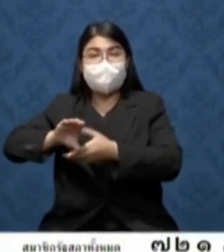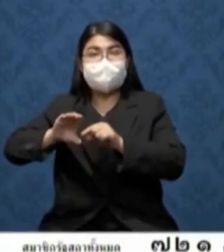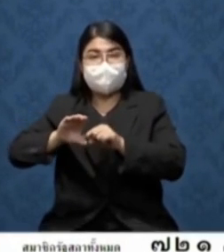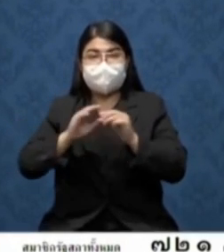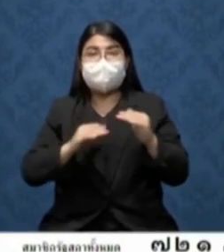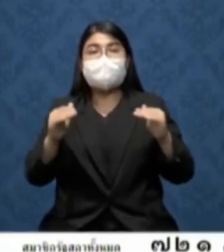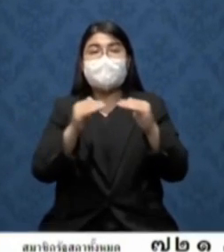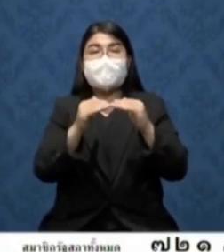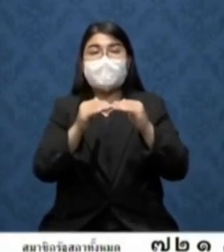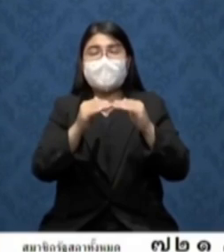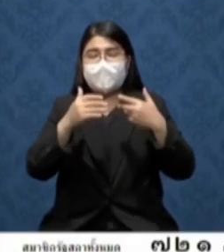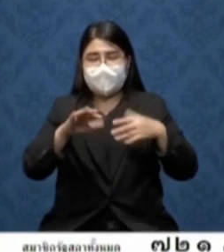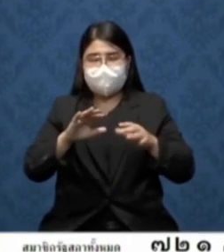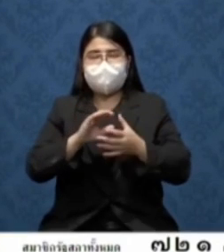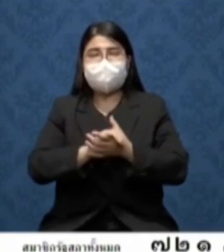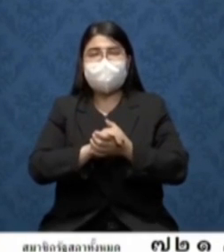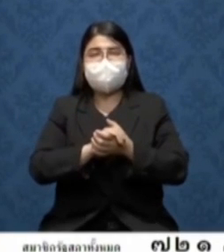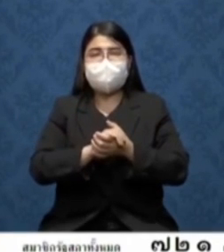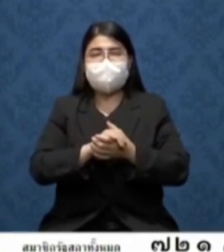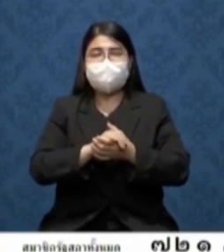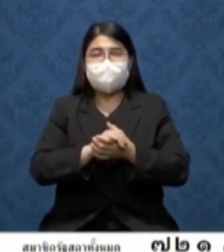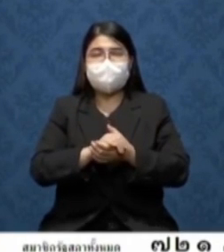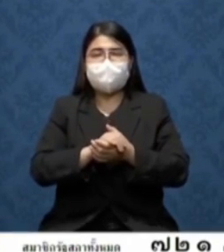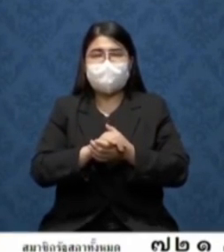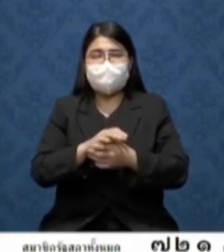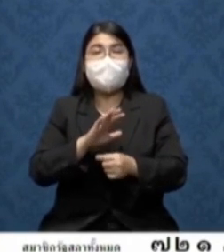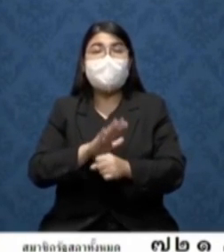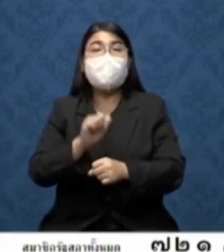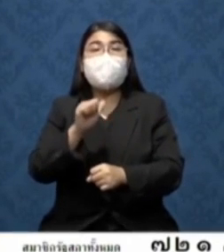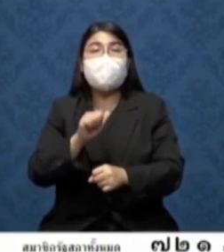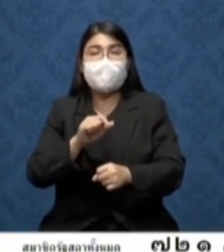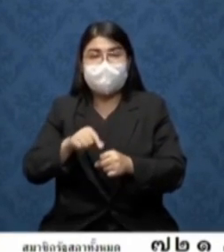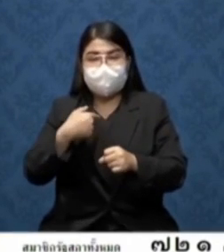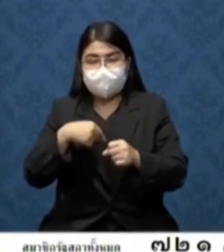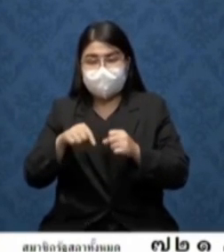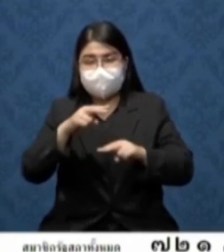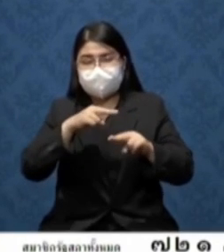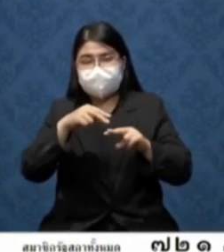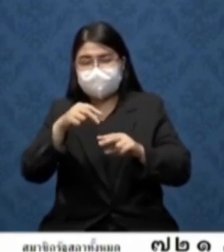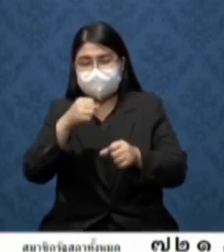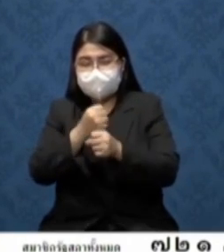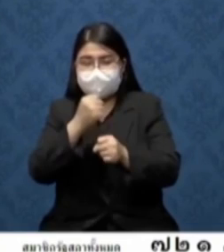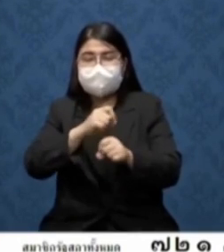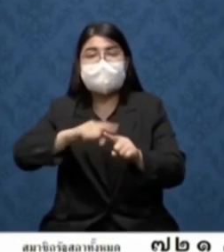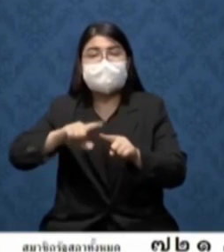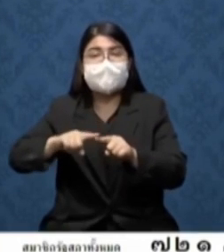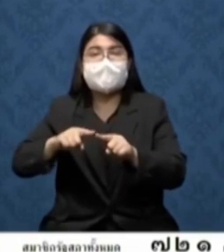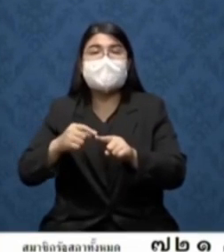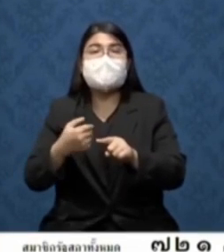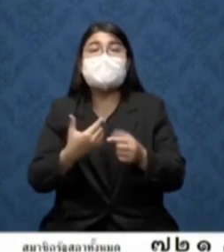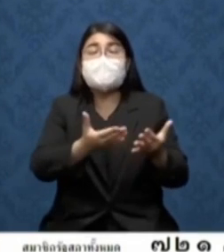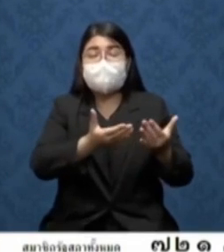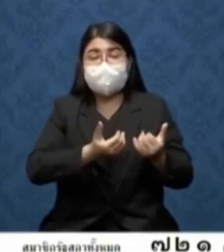และเพียงพอต่อการปฏิบัติภารกิจที่ได้รับอย่างมีประสิทธิภาพจากปัจจุ